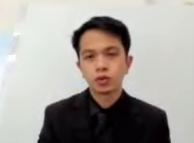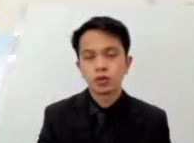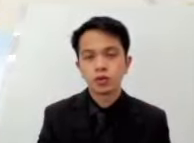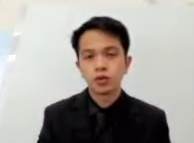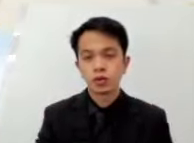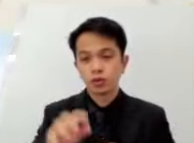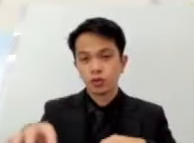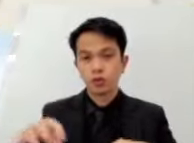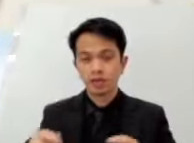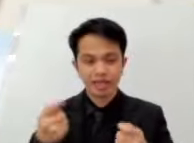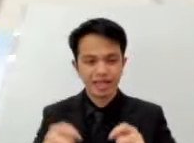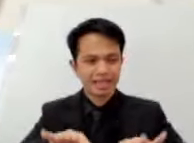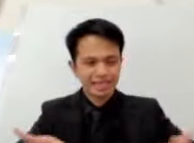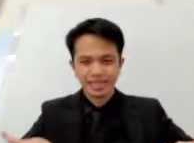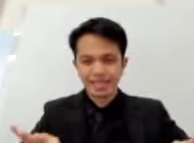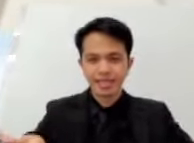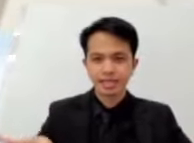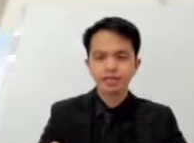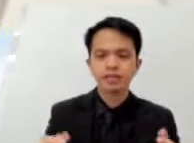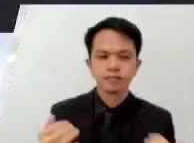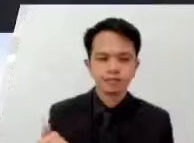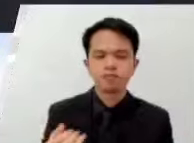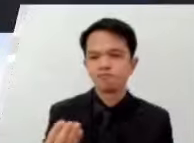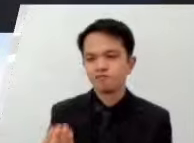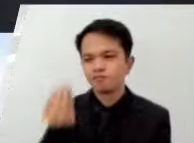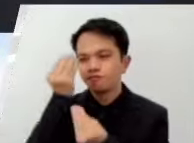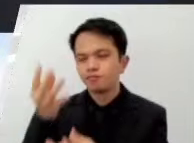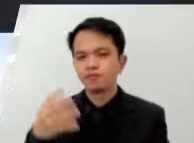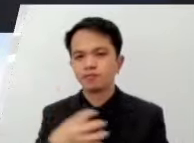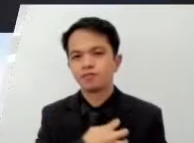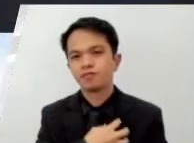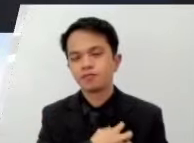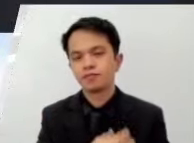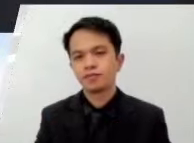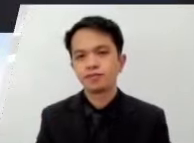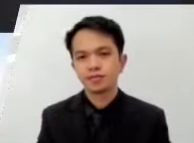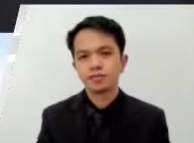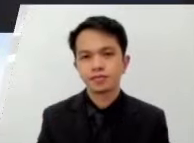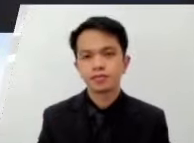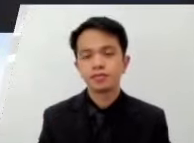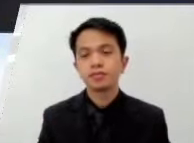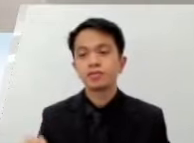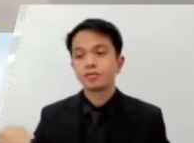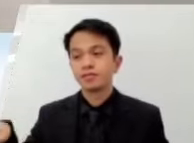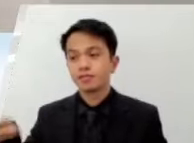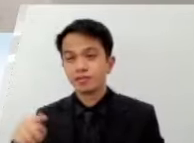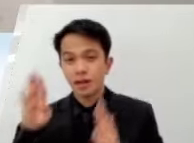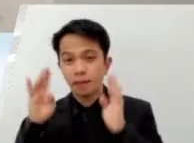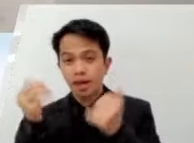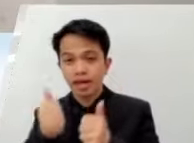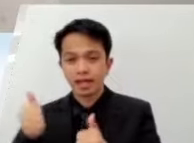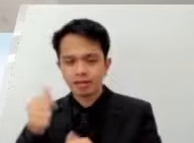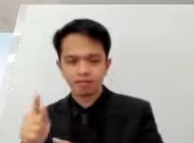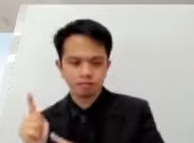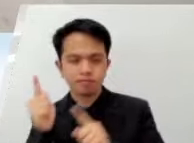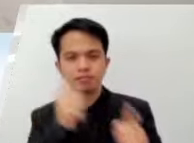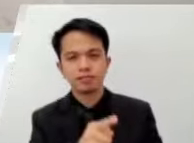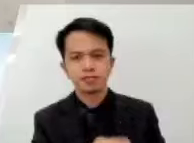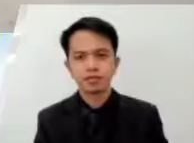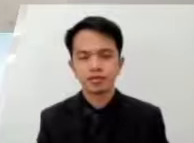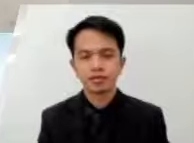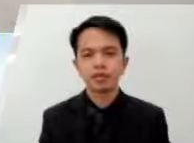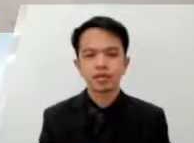suspect at inireport sa mga otoridad ang insidente. Rumispondi ang mga tanod at inaresto ang suspect. Nakuha rin ang itak na